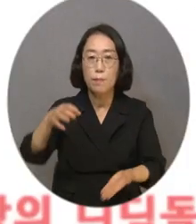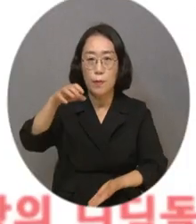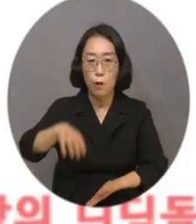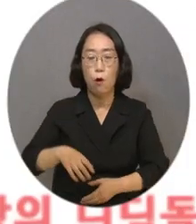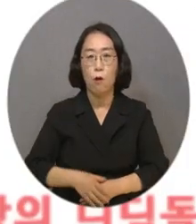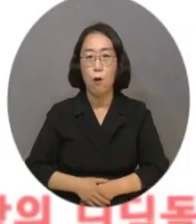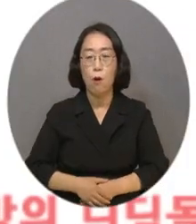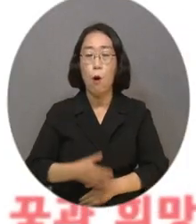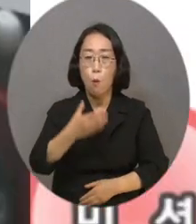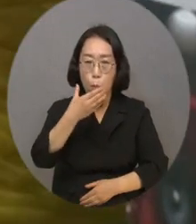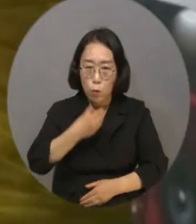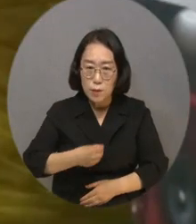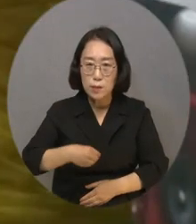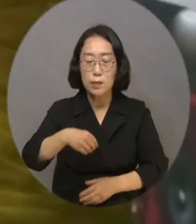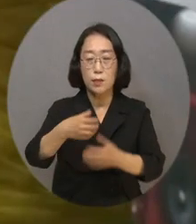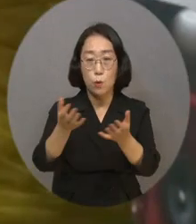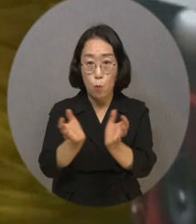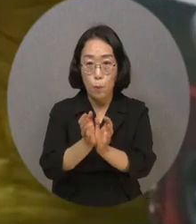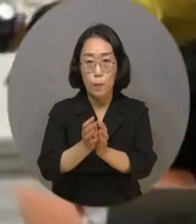다시서기 종합지원센터,